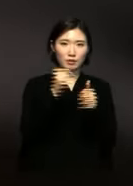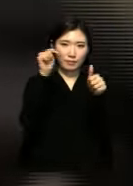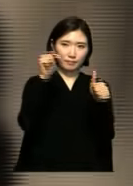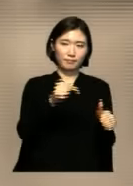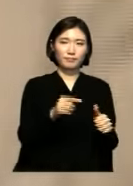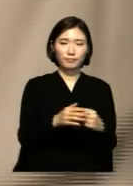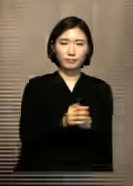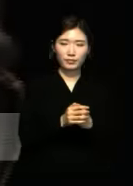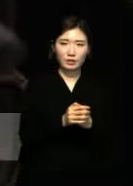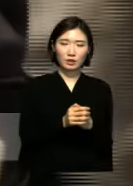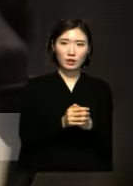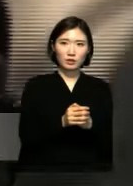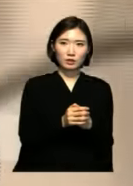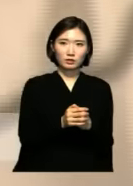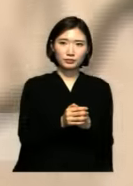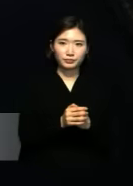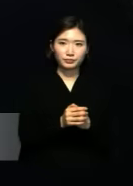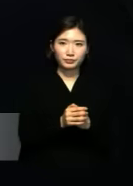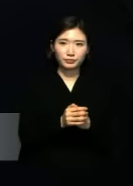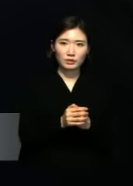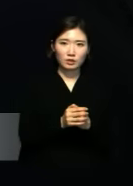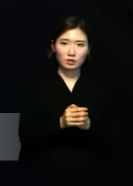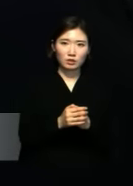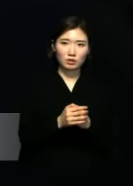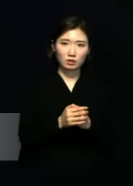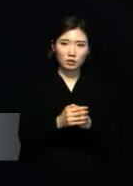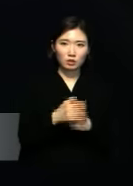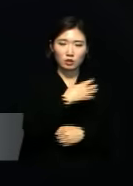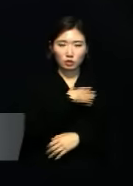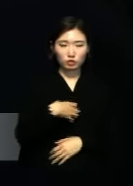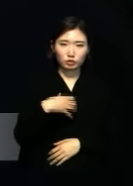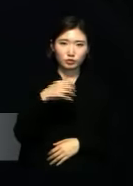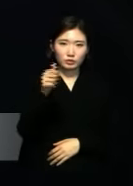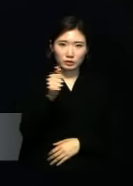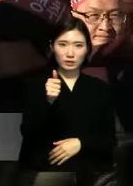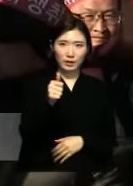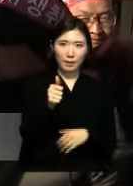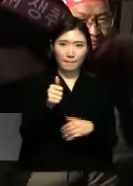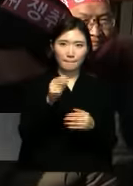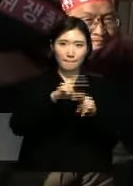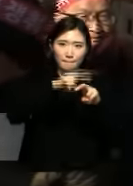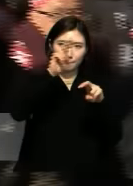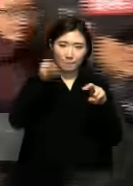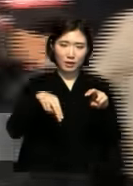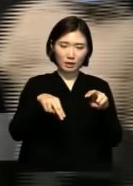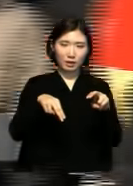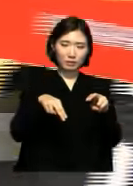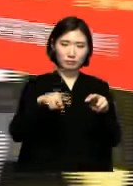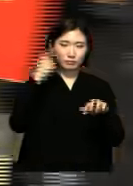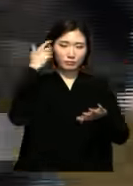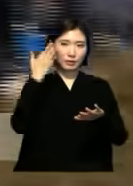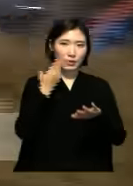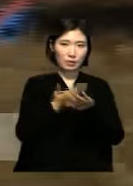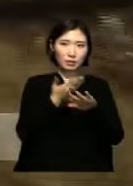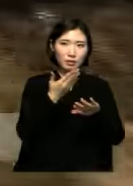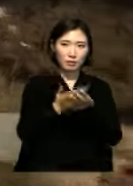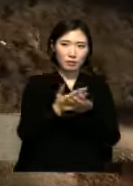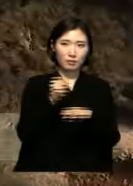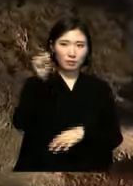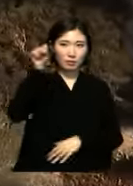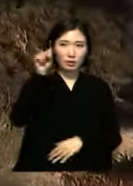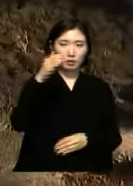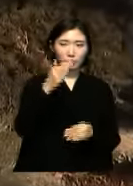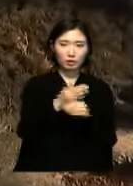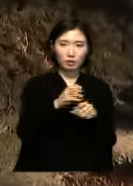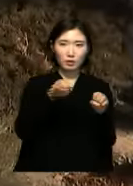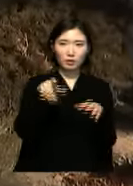청산대전 산업단지 대표단과 근로자들이 군수 퇴진을 외치며 집단 시위에 나섰습니다. 지난해부터 연천군이 폐수처리